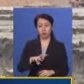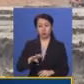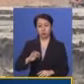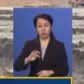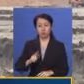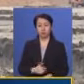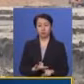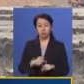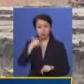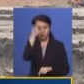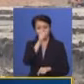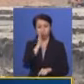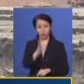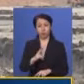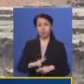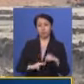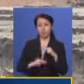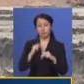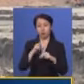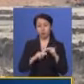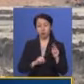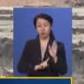году будет построено